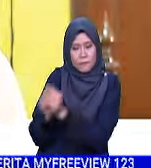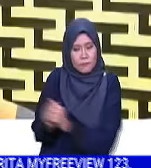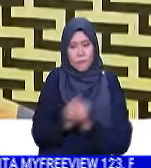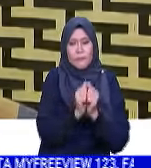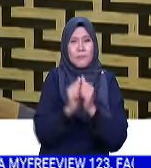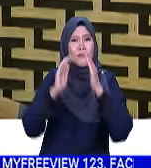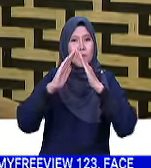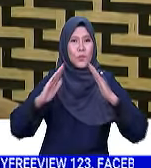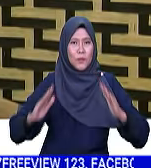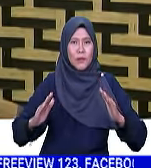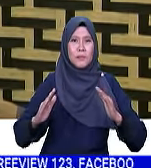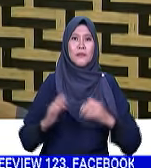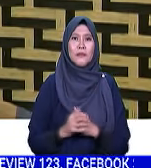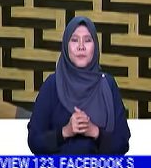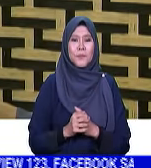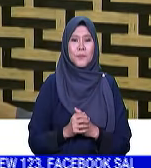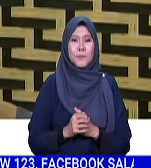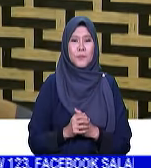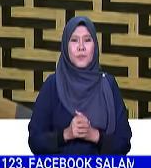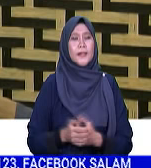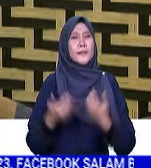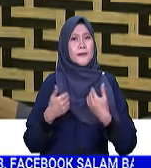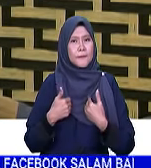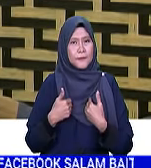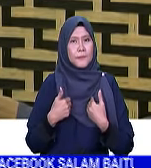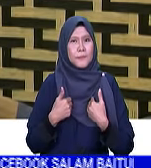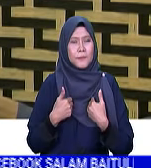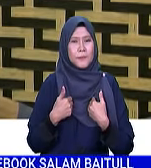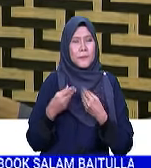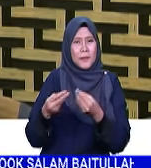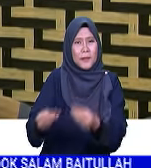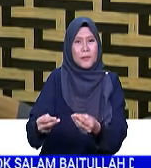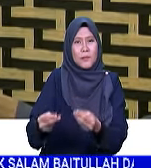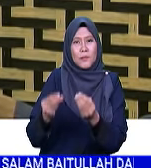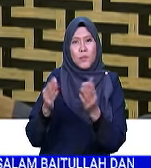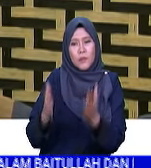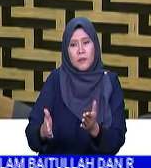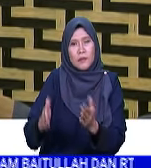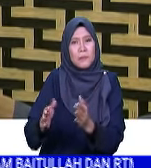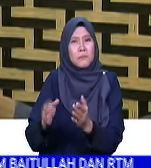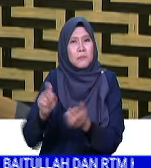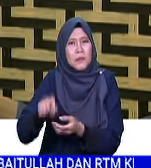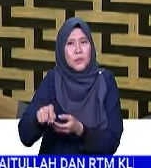di rumah. Ada sikit kita boleh memberi kepada orang-orang yang memerlukan.